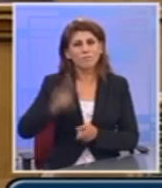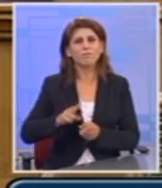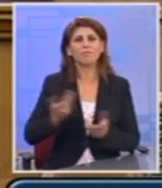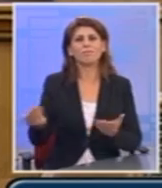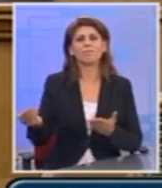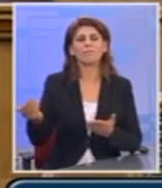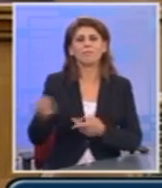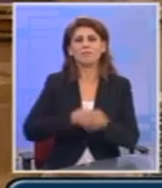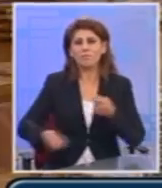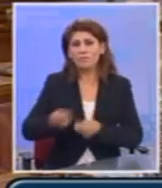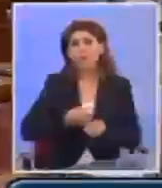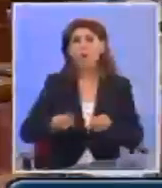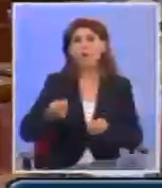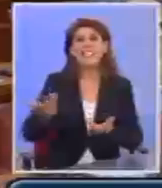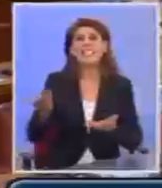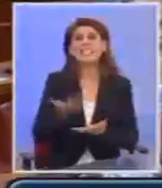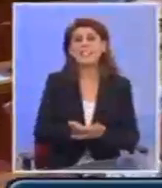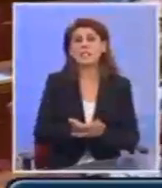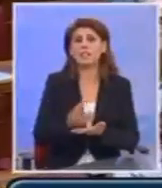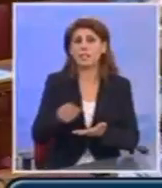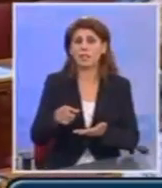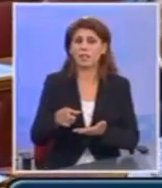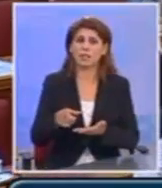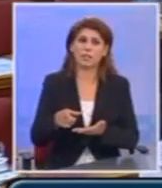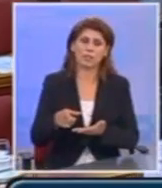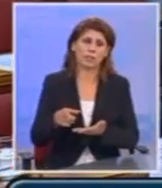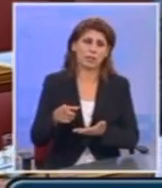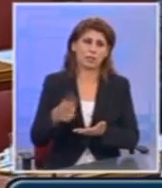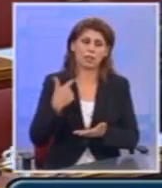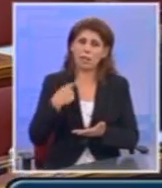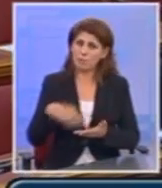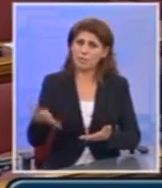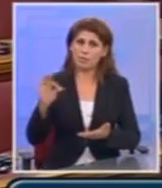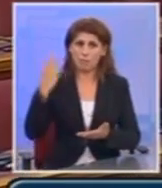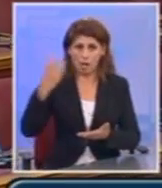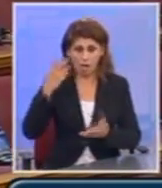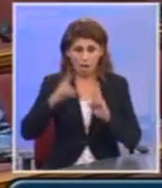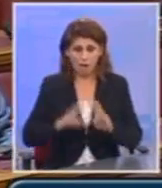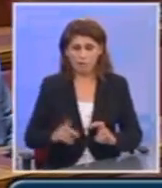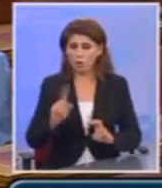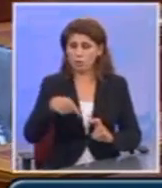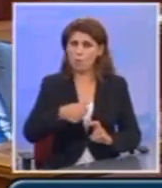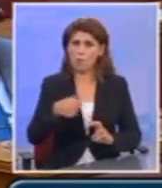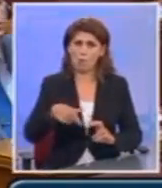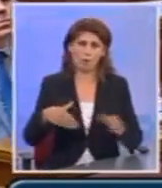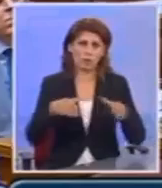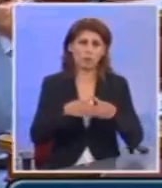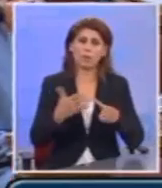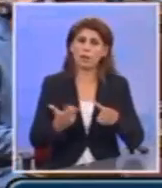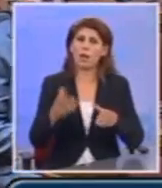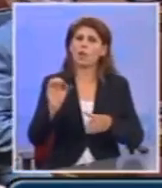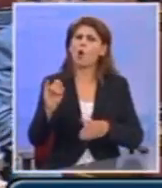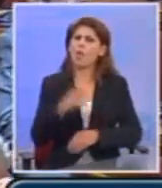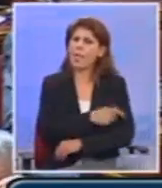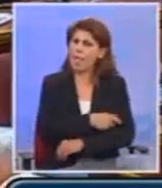πέρα τα εισοδήματα οι συνάδελφοι και εγώ διεξαγάγουν έρευνες όχι μόνο για αυτή την επιτροπή αλλά και για τον